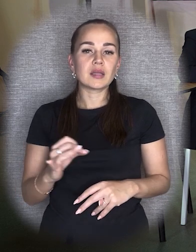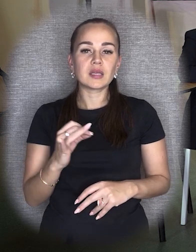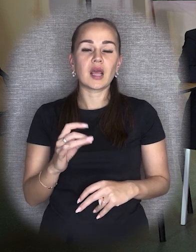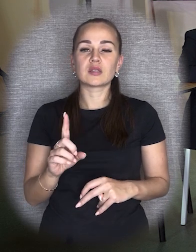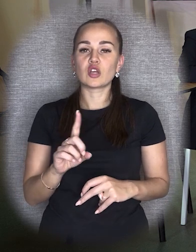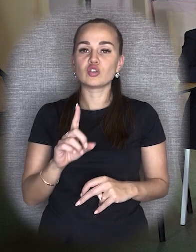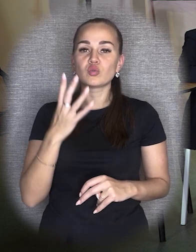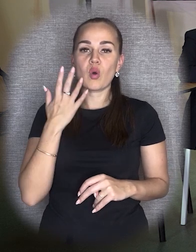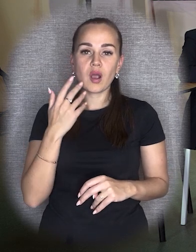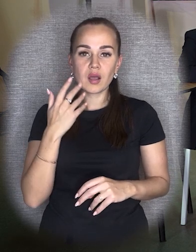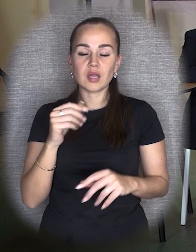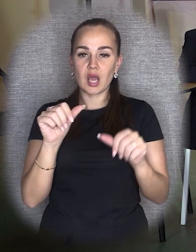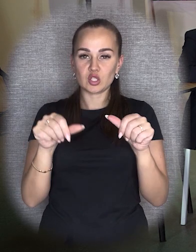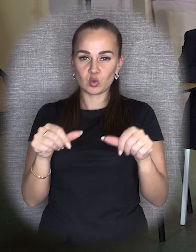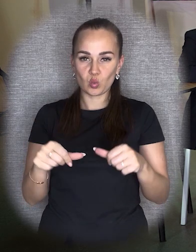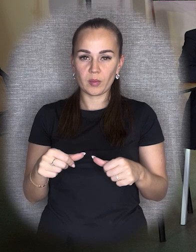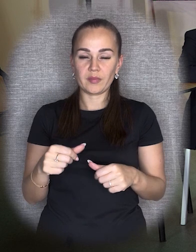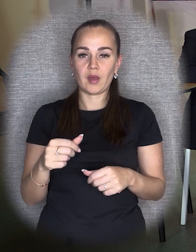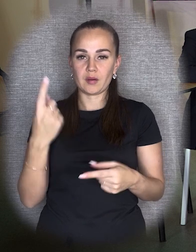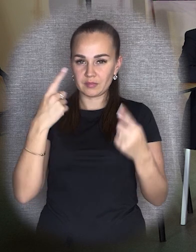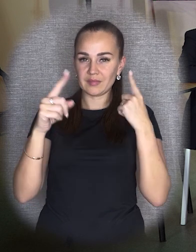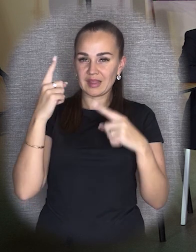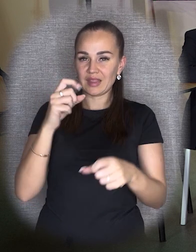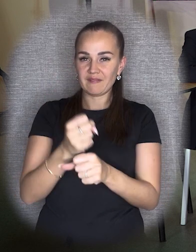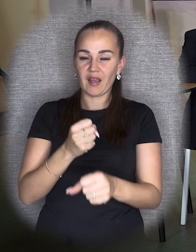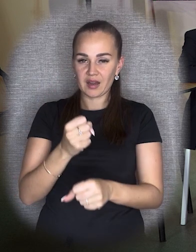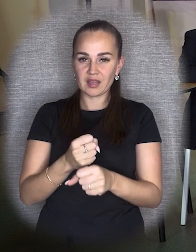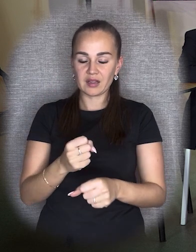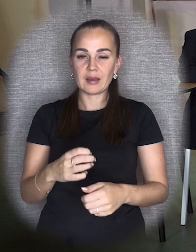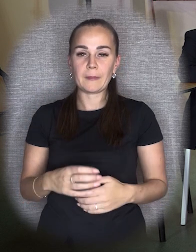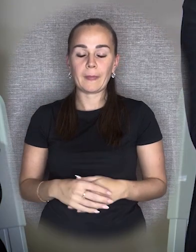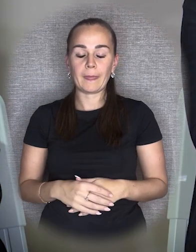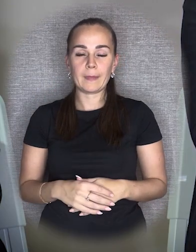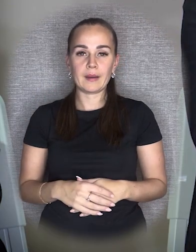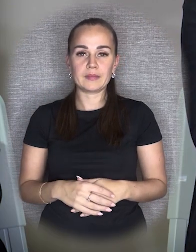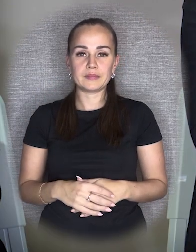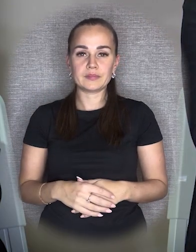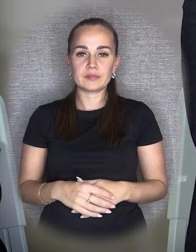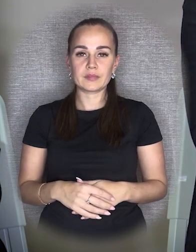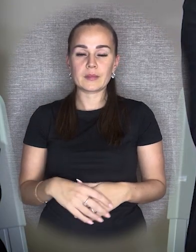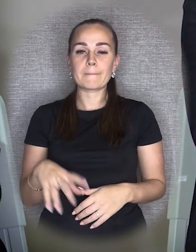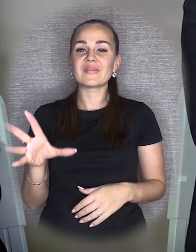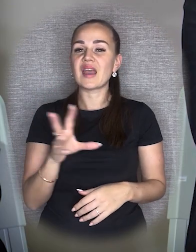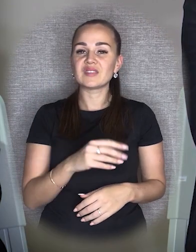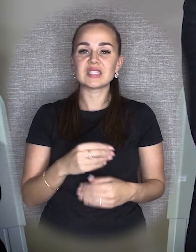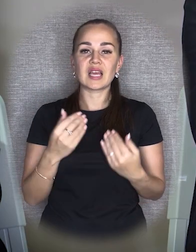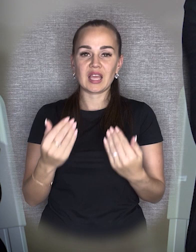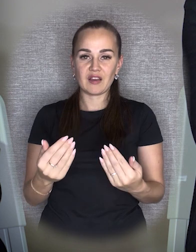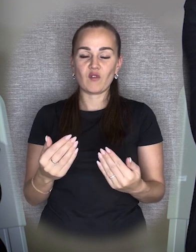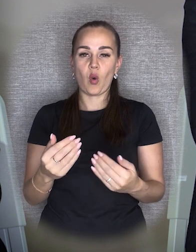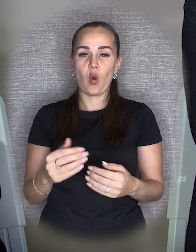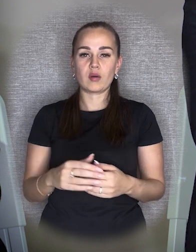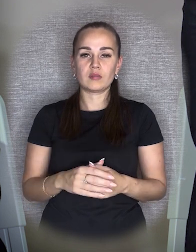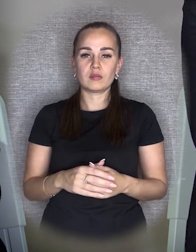самое интересное, что когда скульптор Фрихар творил, то все